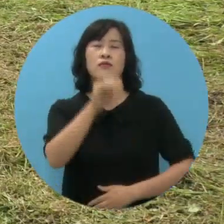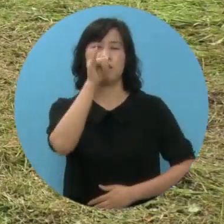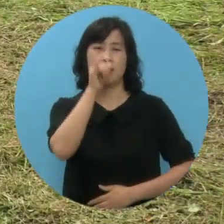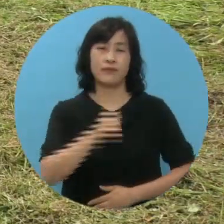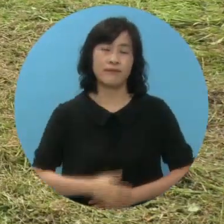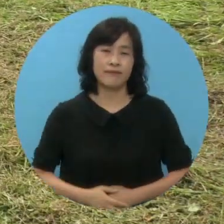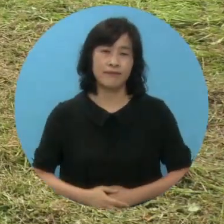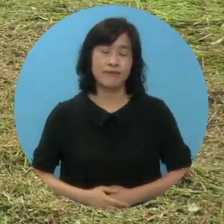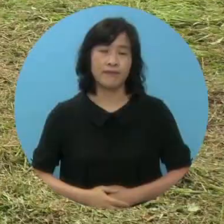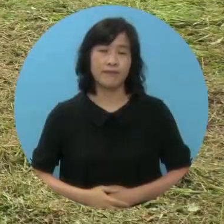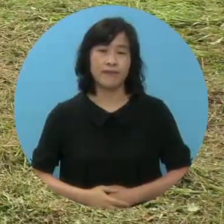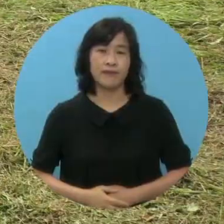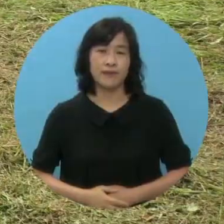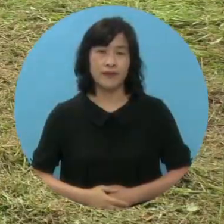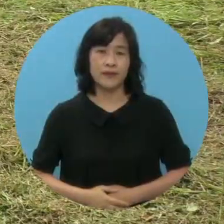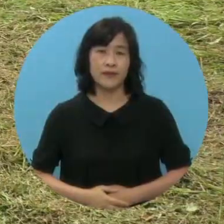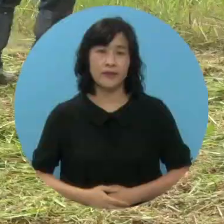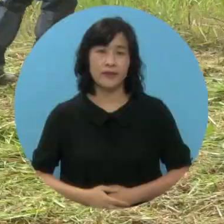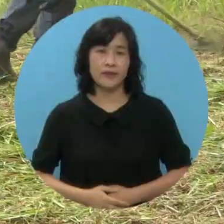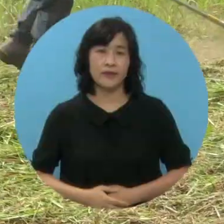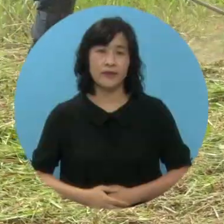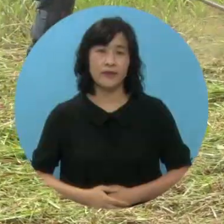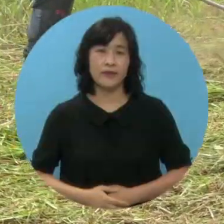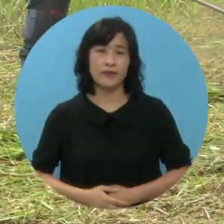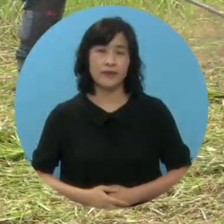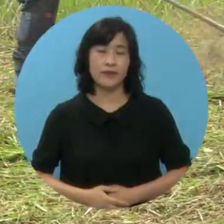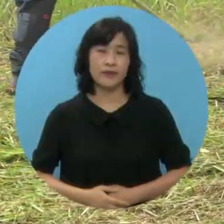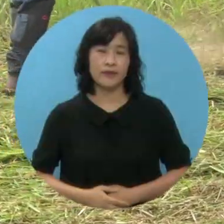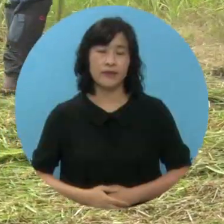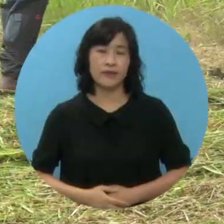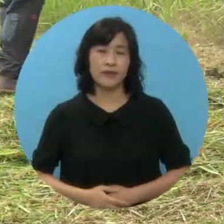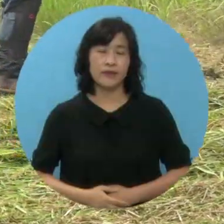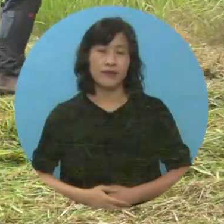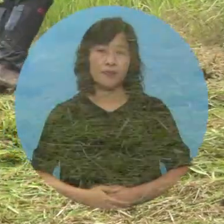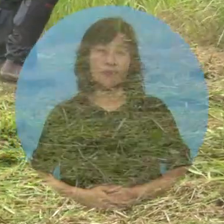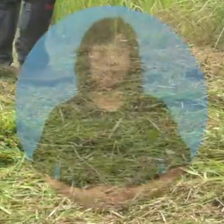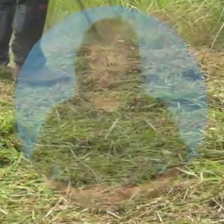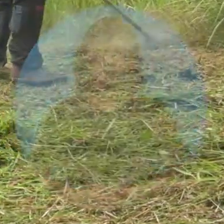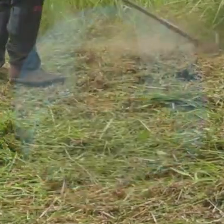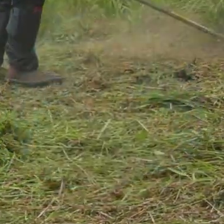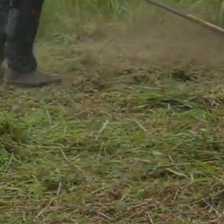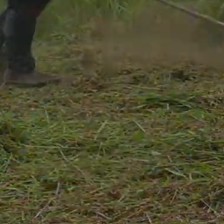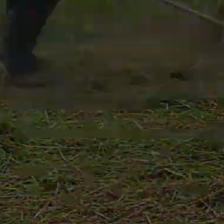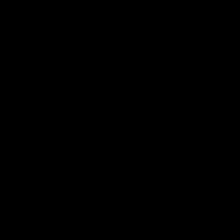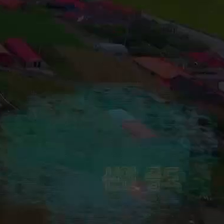달라지고 있습니다. 생명의 땅 으뜸 전남 도정뉴스 김동진입니다.